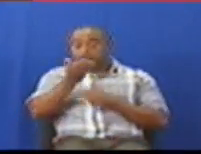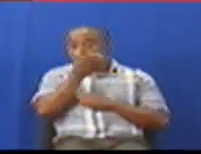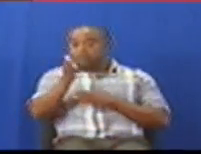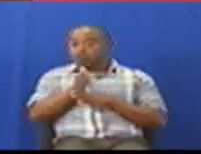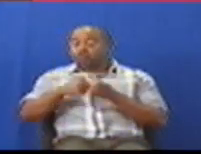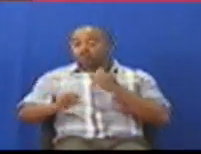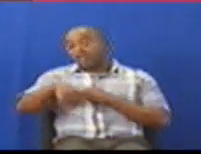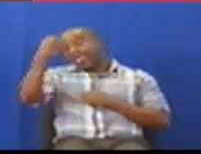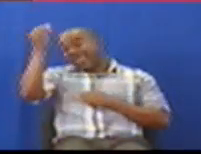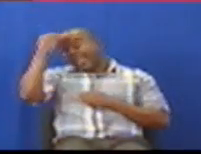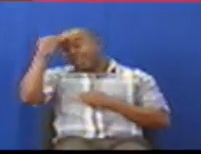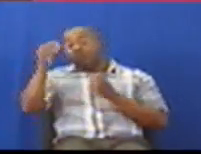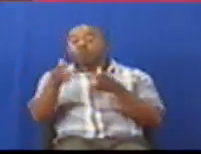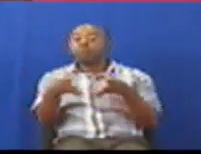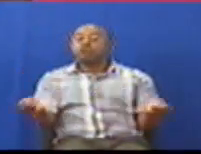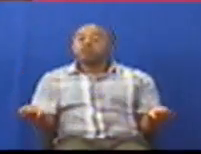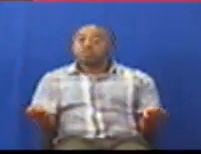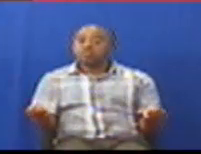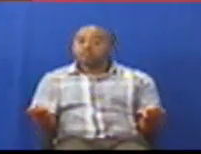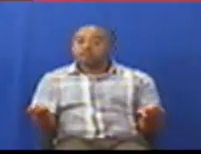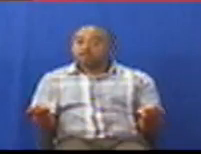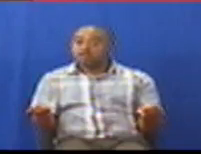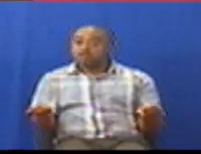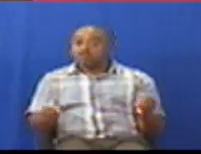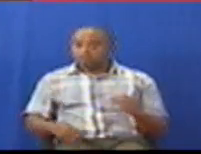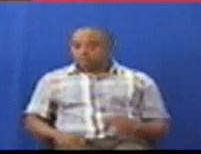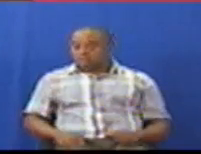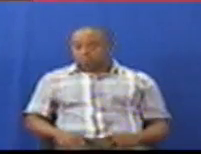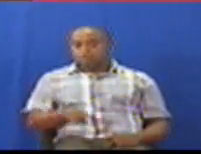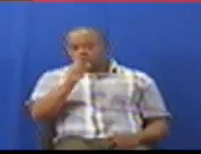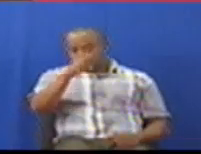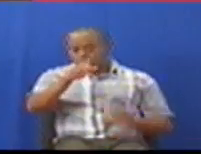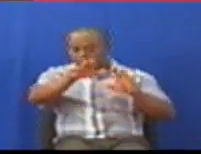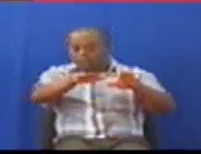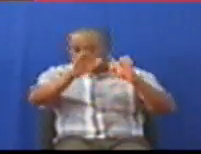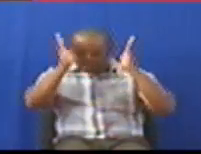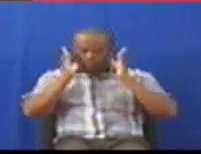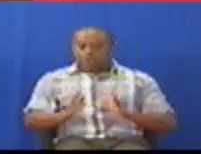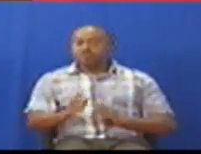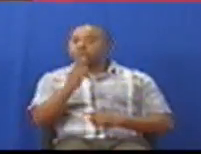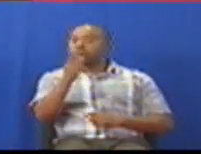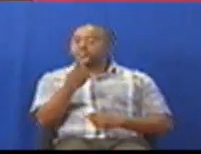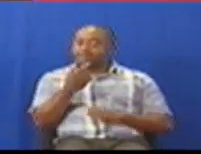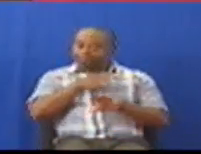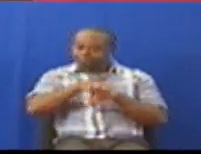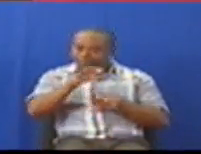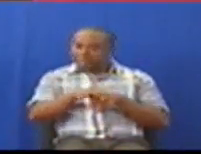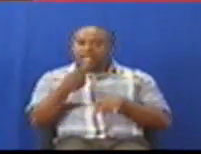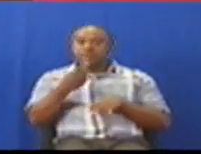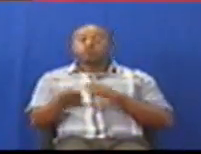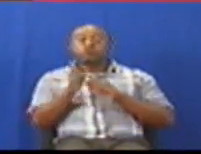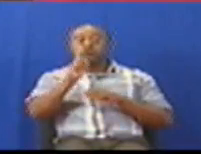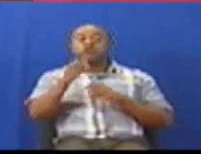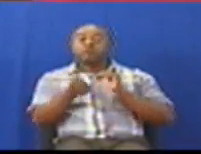elimu bure. Ni kweli kwamba mbunge ambayo alisimama hapa akasema kwamba yapo mambo mengi